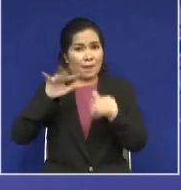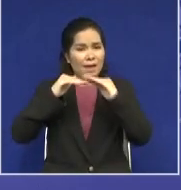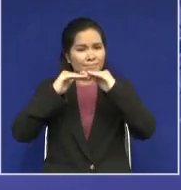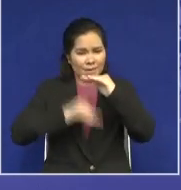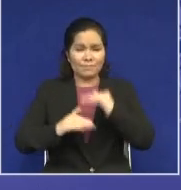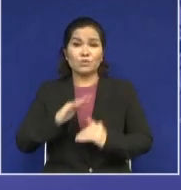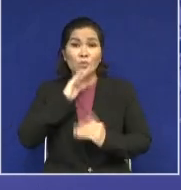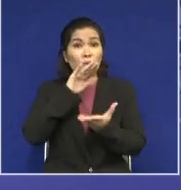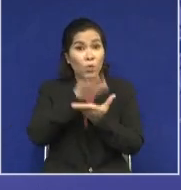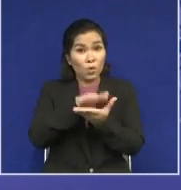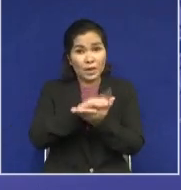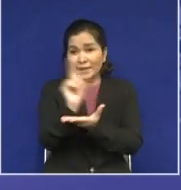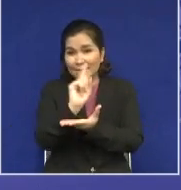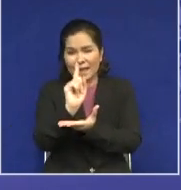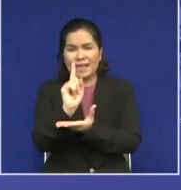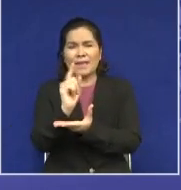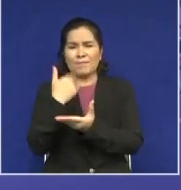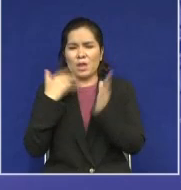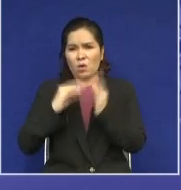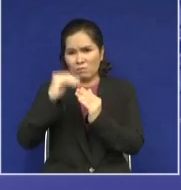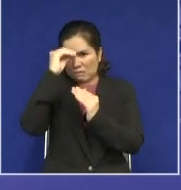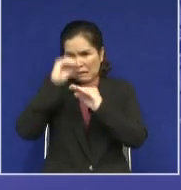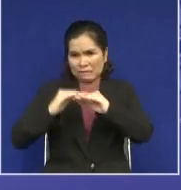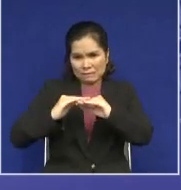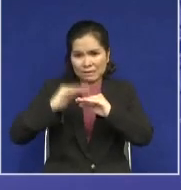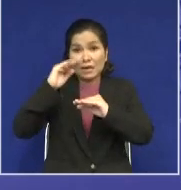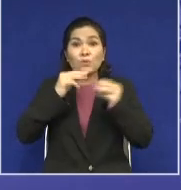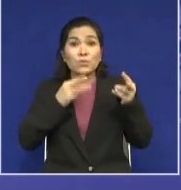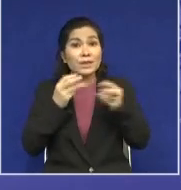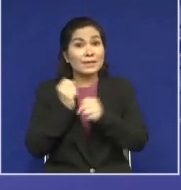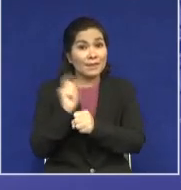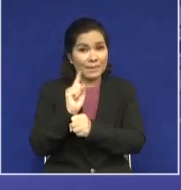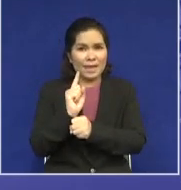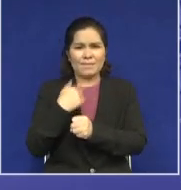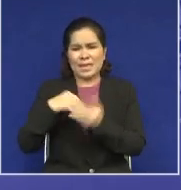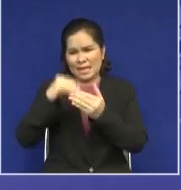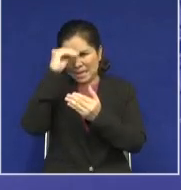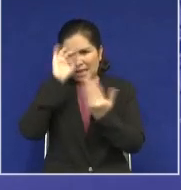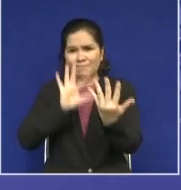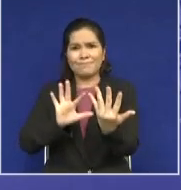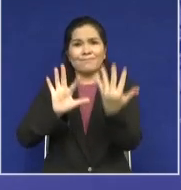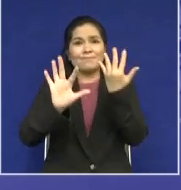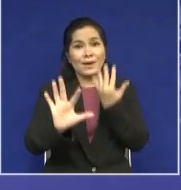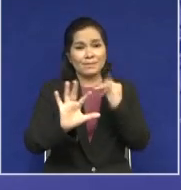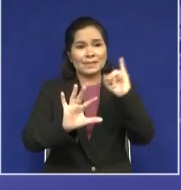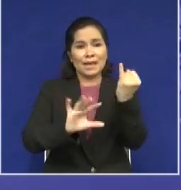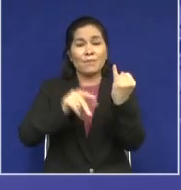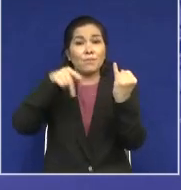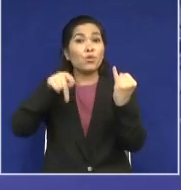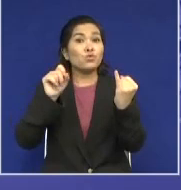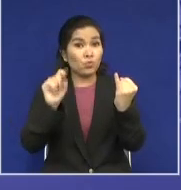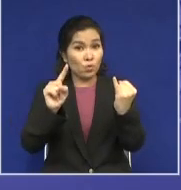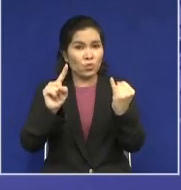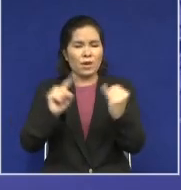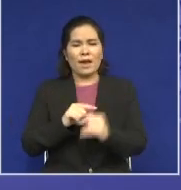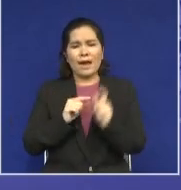งเรียนหรือสถานศึกษาใดค่ะที่จะต้องมีจำนวนนักเรียนเกินก็อาจจะมีการสลับกันเรียนค่ะอย่างเช่นเรียนจันทร์พุธศุกร์หรือว่าอังคาร